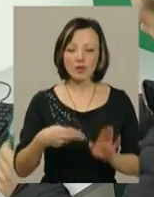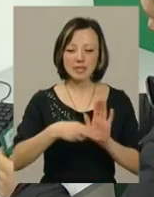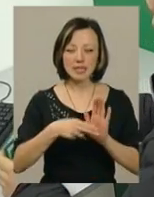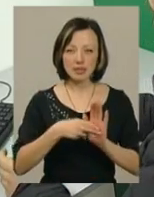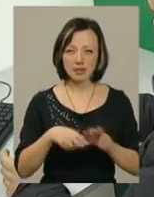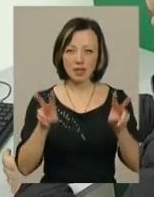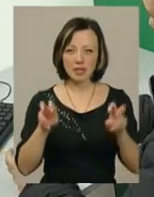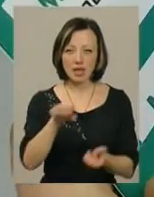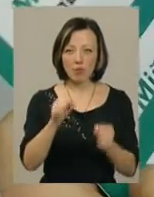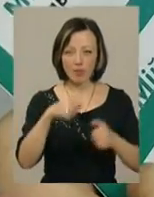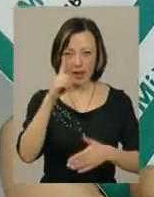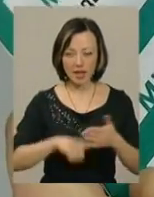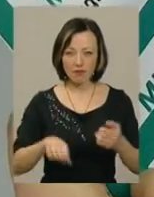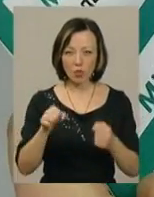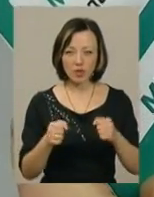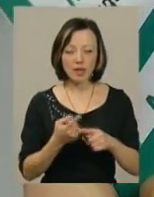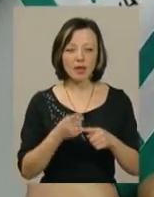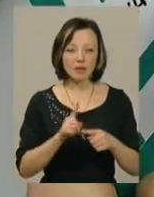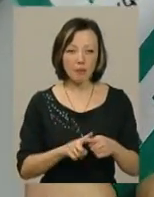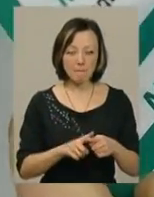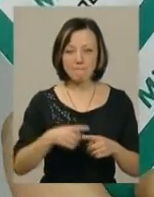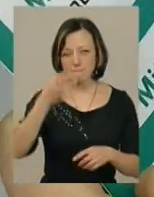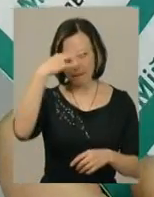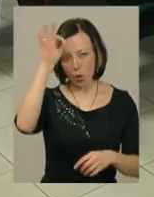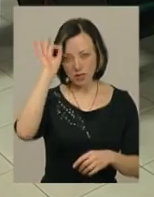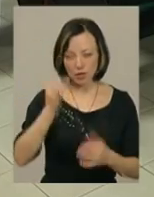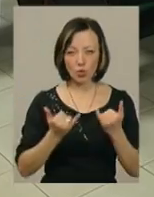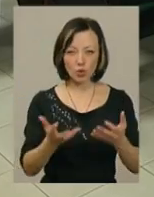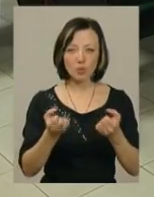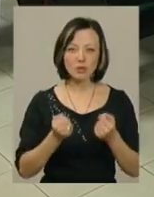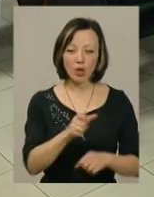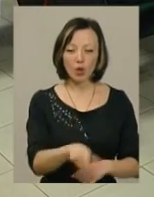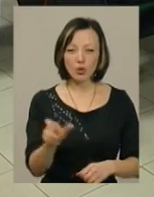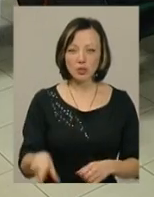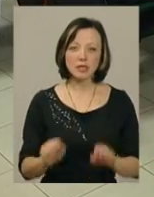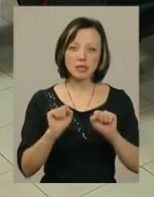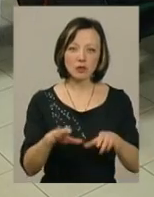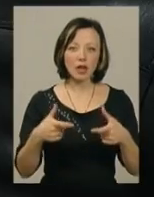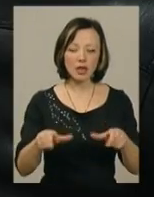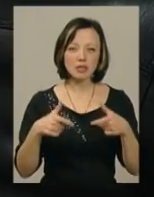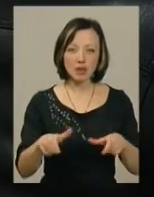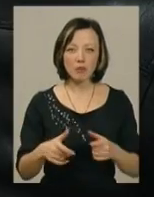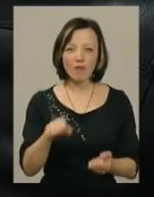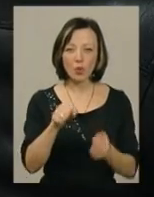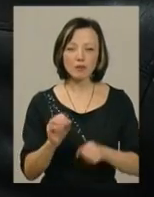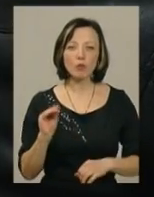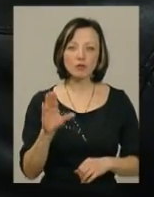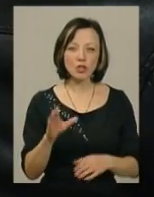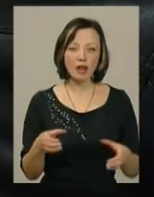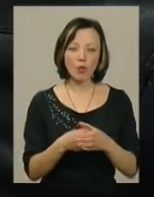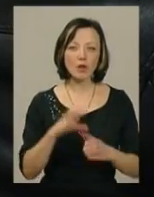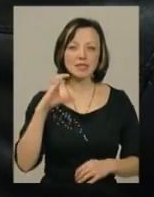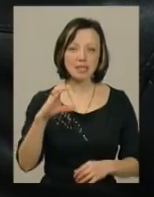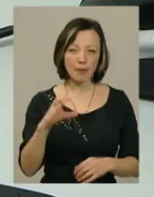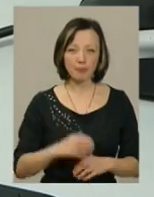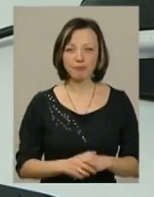кермом надійний водій» та «За кермом я офлайн» від патрульних поліцейських сьогодні отримали краяни, які складають екзамени для водійських посвідчень категорії «С»